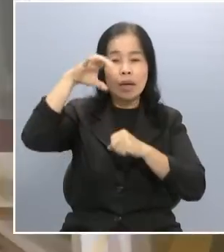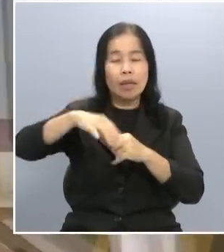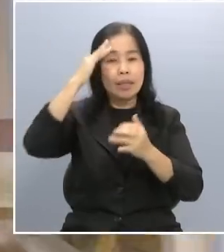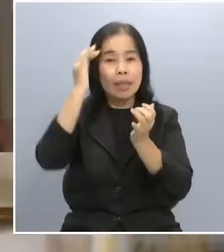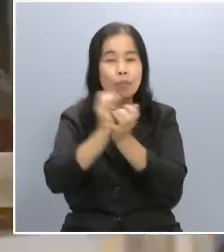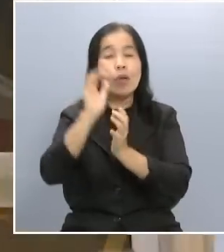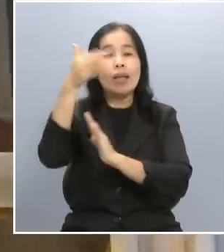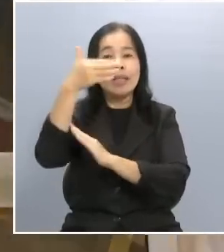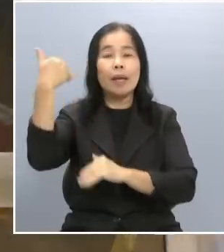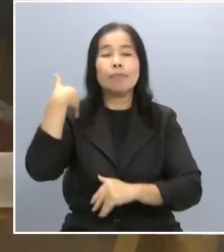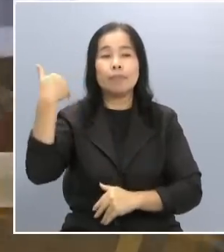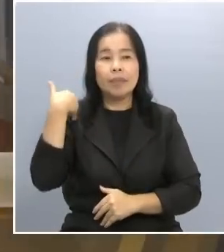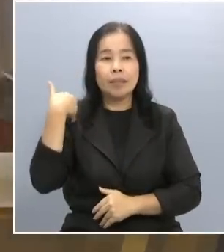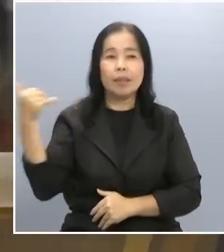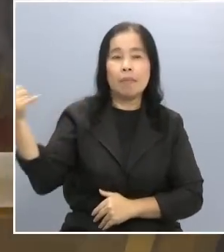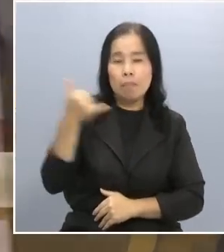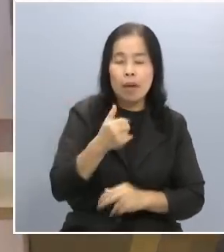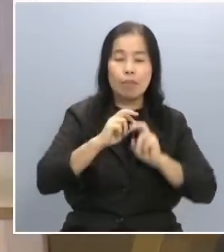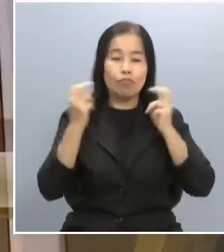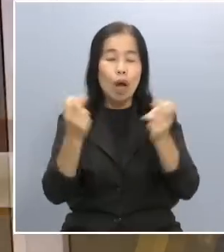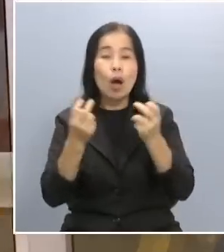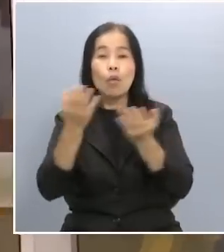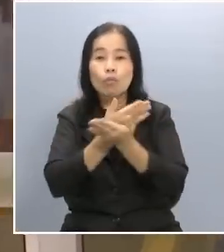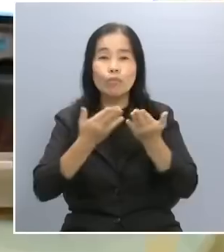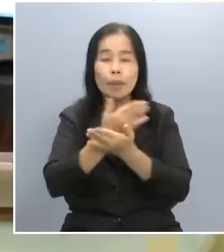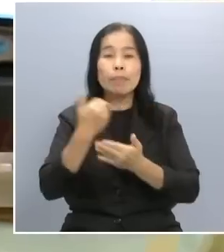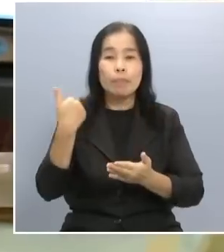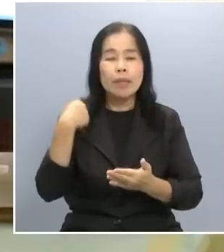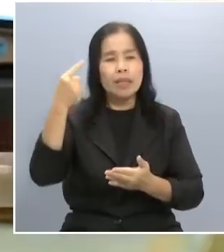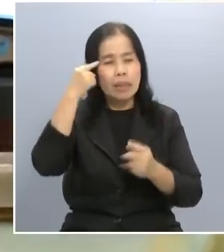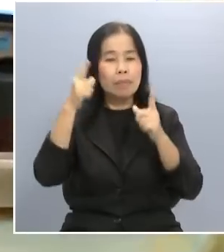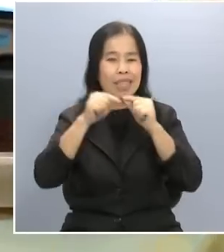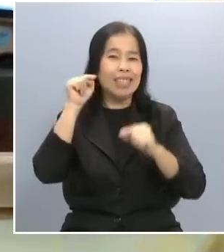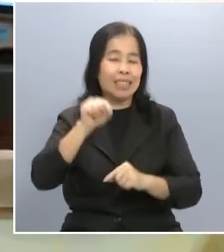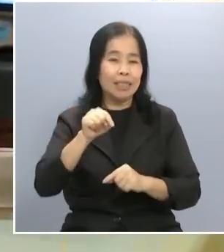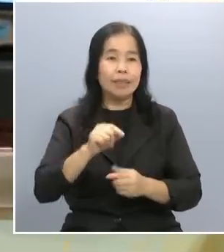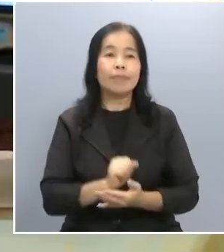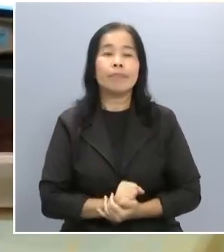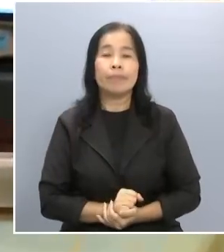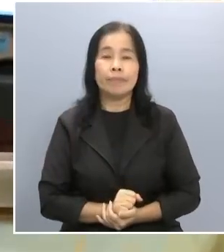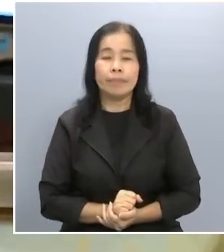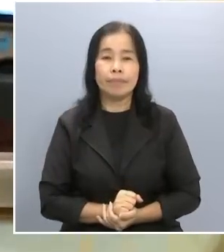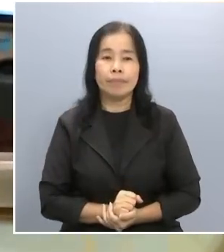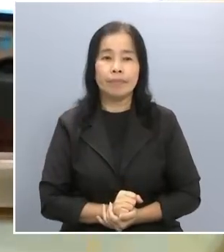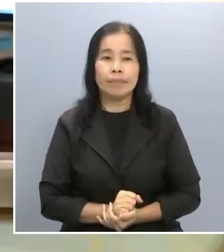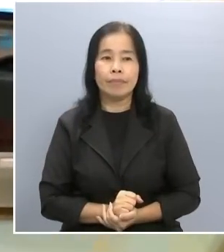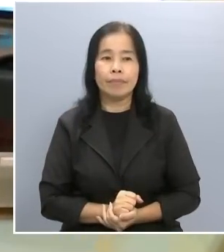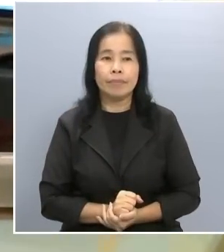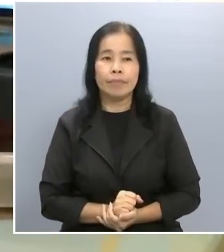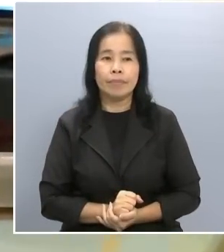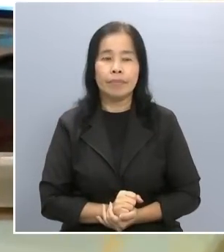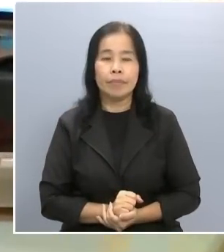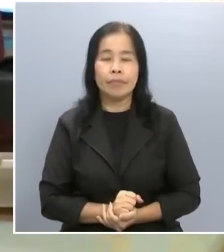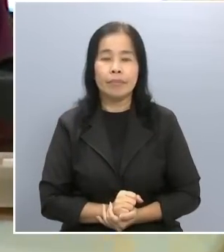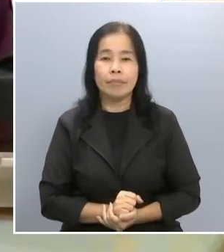พล.ต.ทโทรอาชญ์ไกรทองเข้าไปร่วมพูดคุยด้วยนะคะคิดว่าน่าจะคุยกันเรื่องประเด็นนี้ล่ะค่ะท่านผู้ชมครับในเวลา